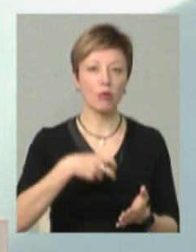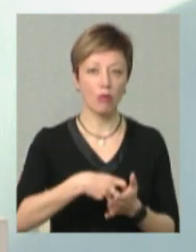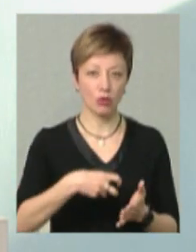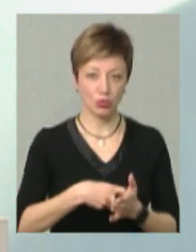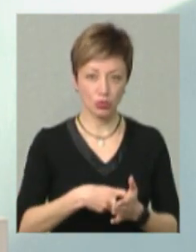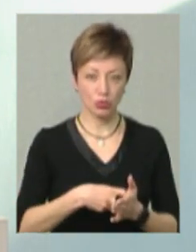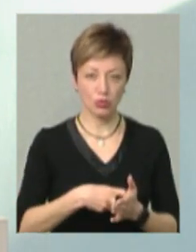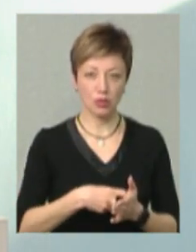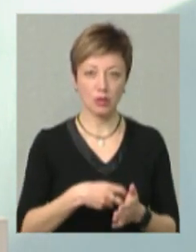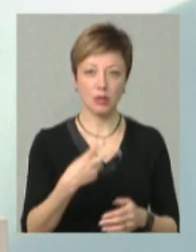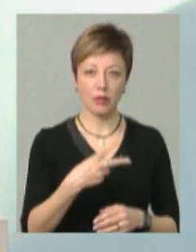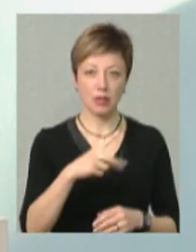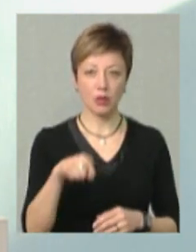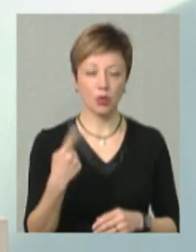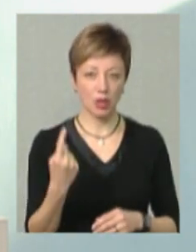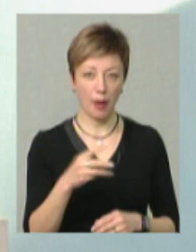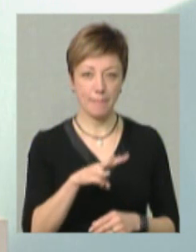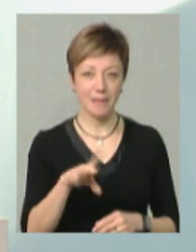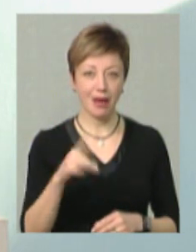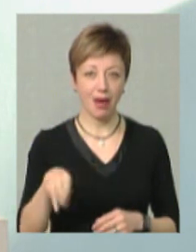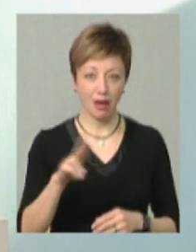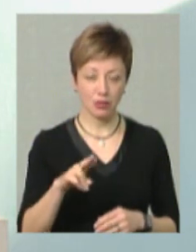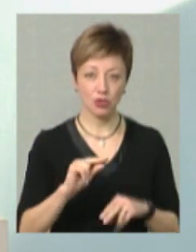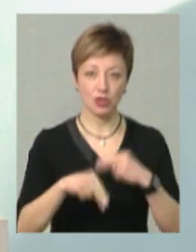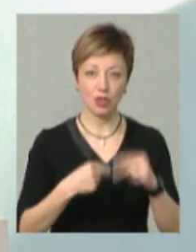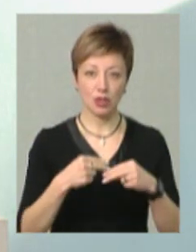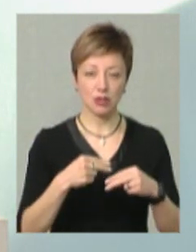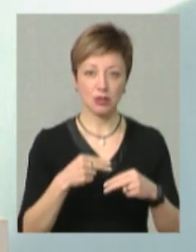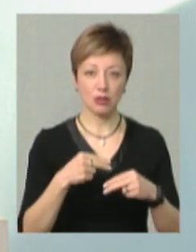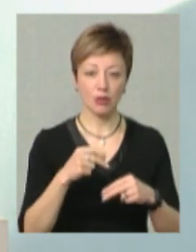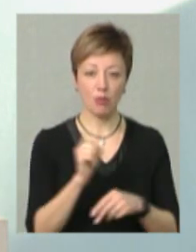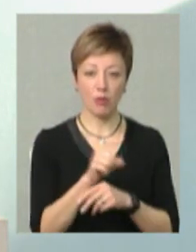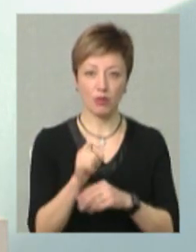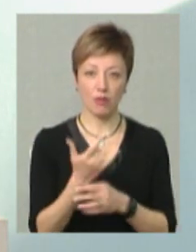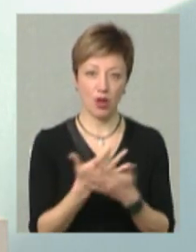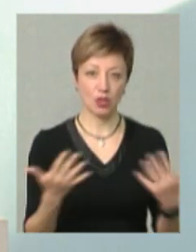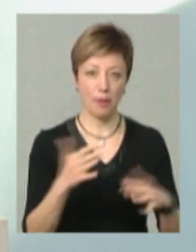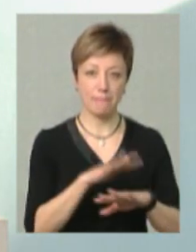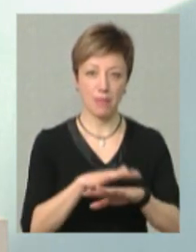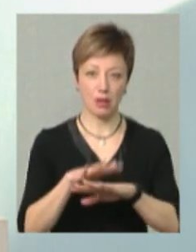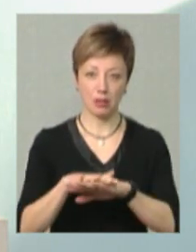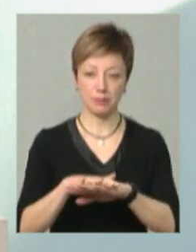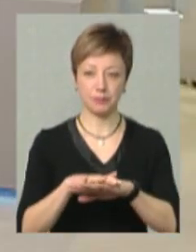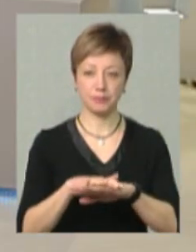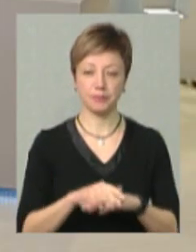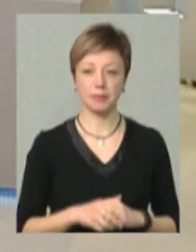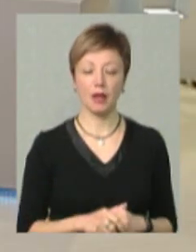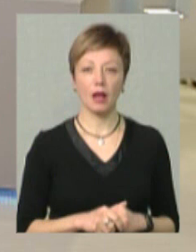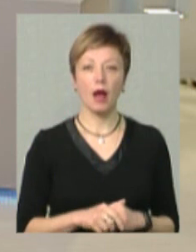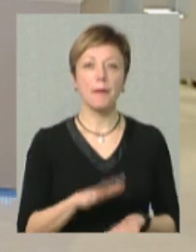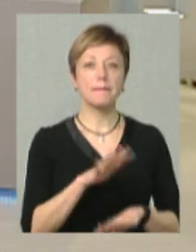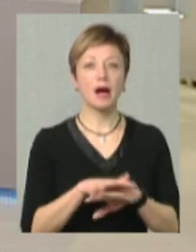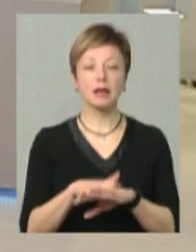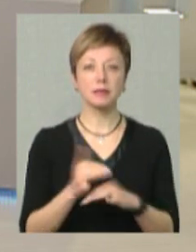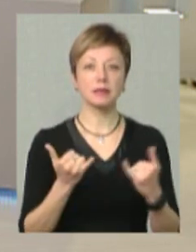Укрпошту, 20,1 мільярда гривень через уповноважені банки. Уповноваженими